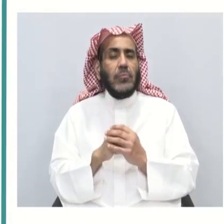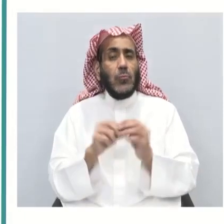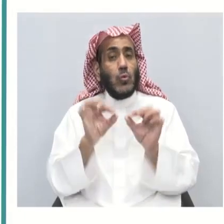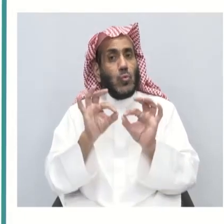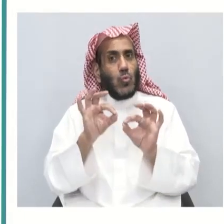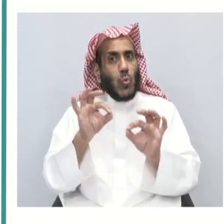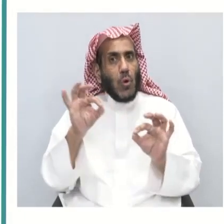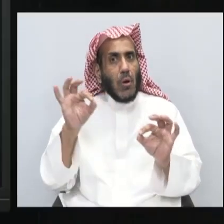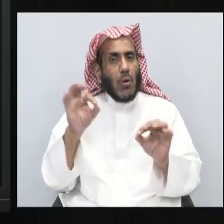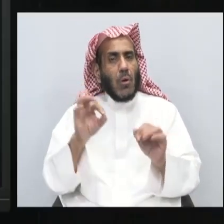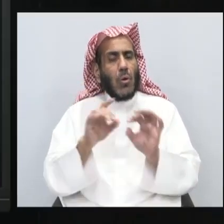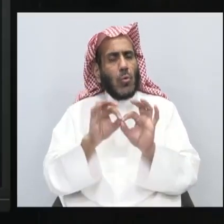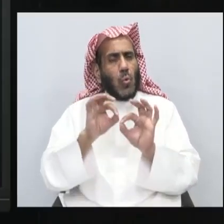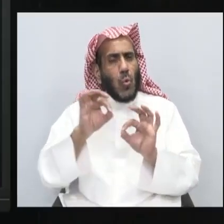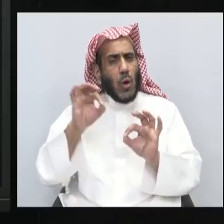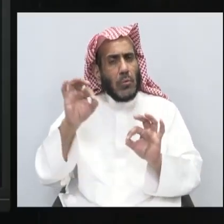الطول، طولها